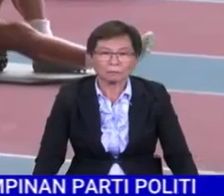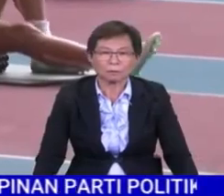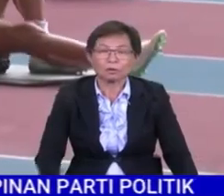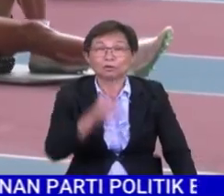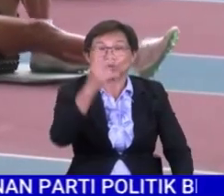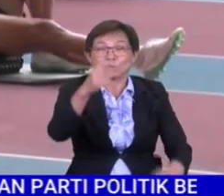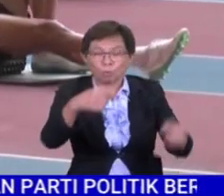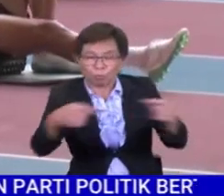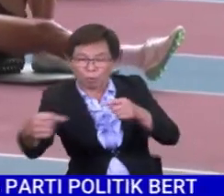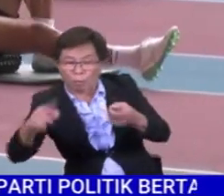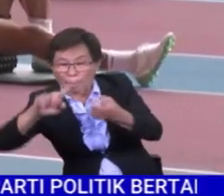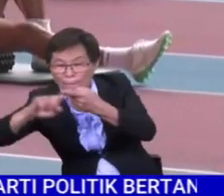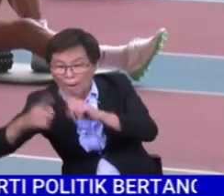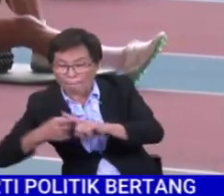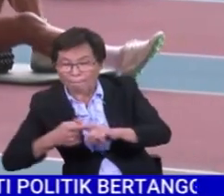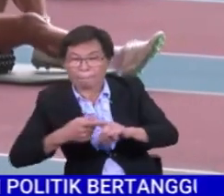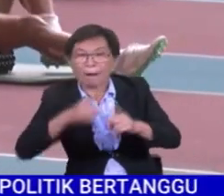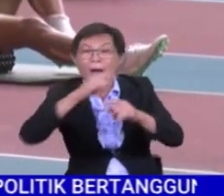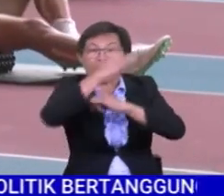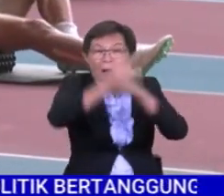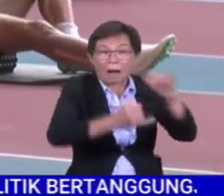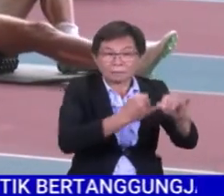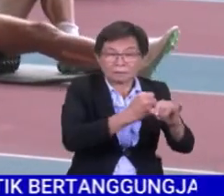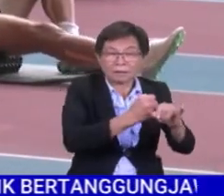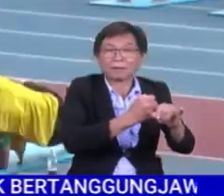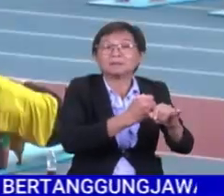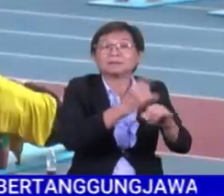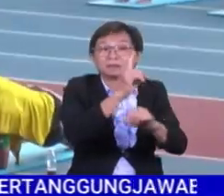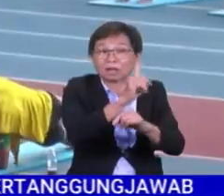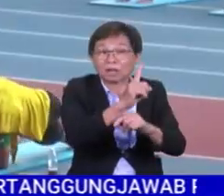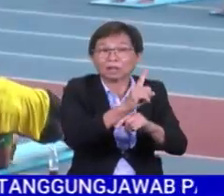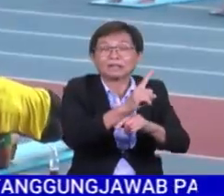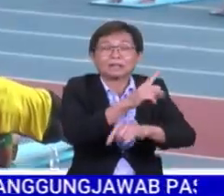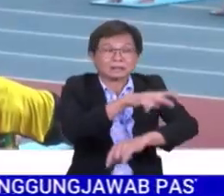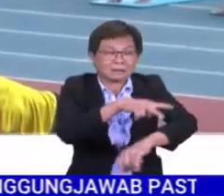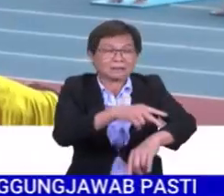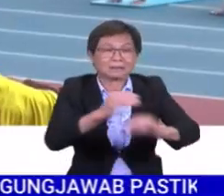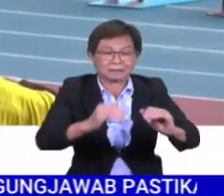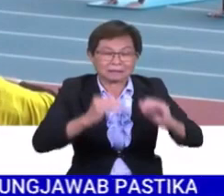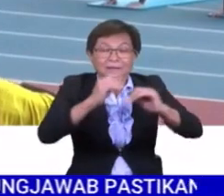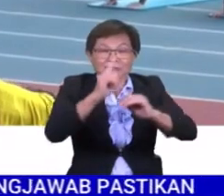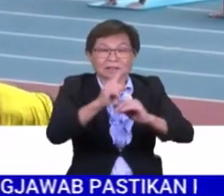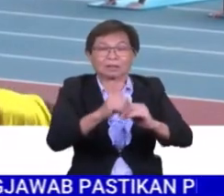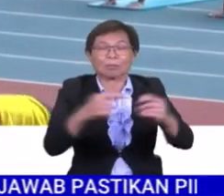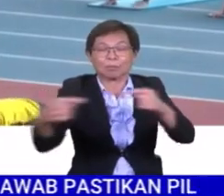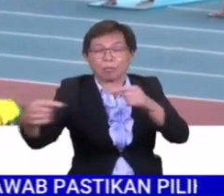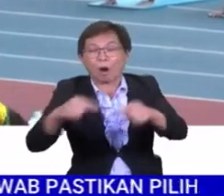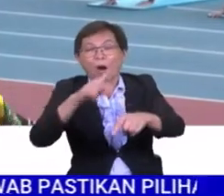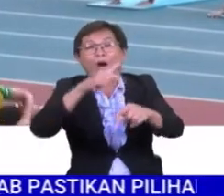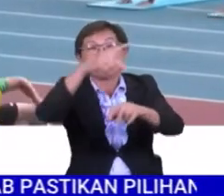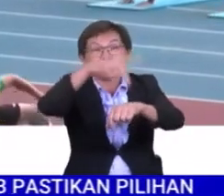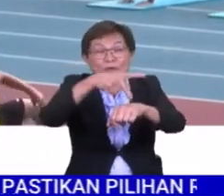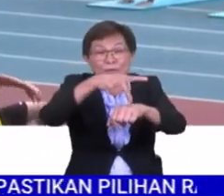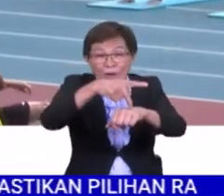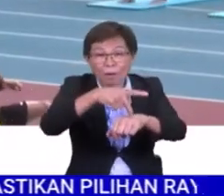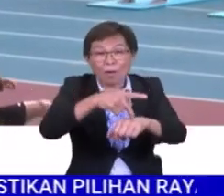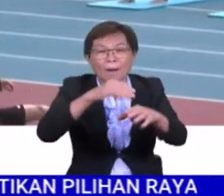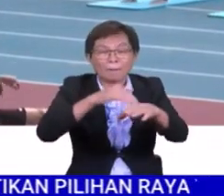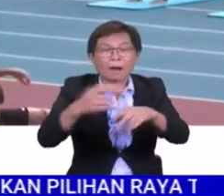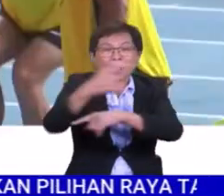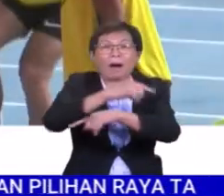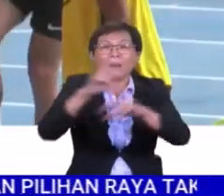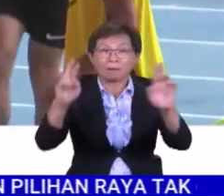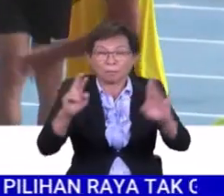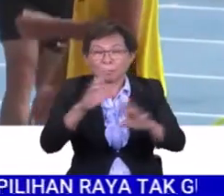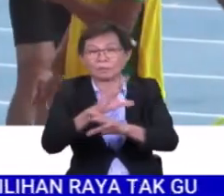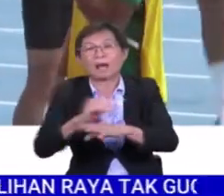Dalam dua aksi persahabatan antarabangsa tier 1 itu, Malaysia dijadual menentang Filipina pada Rabu ini sebelum bertemu tuan rumah Singapura